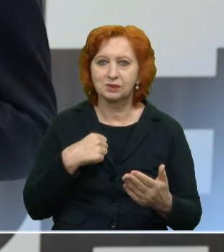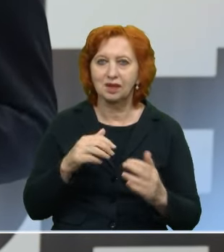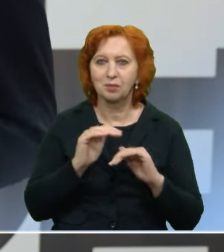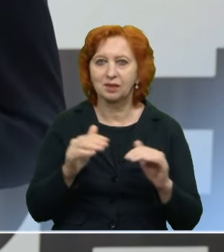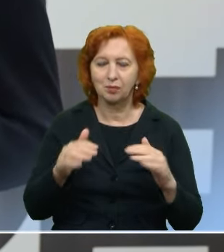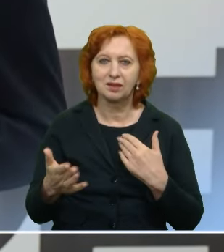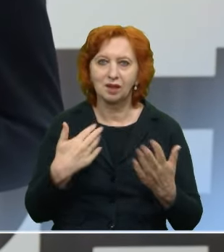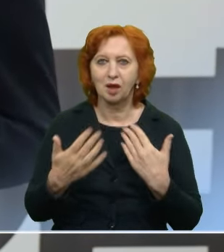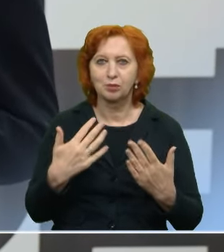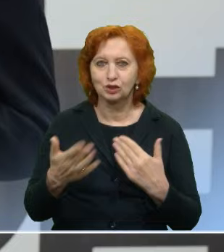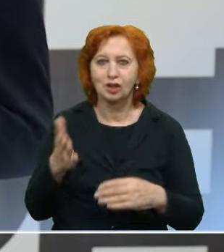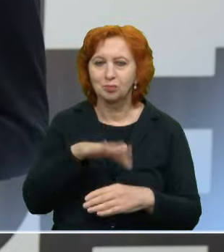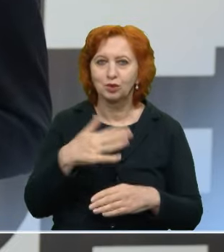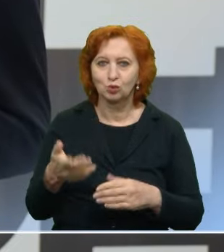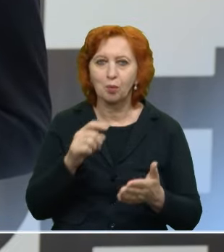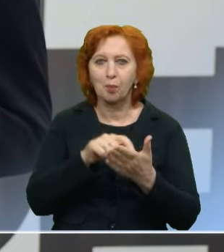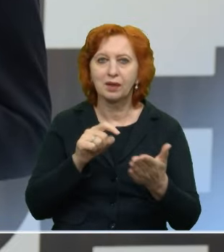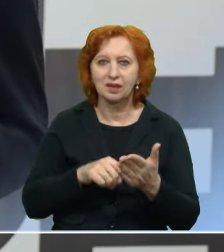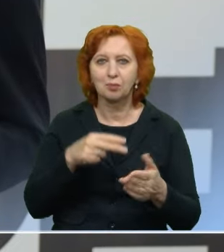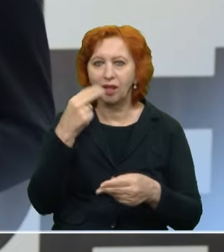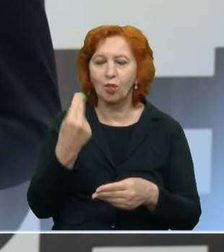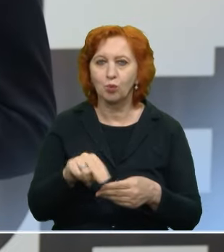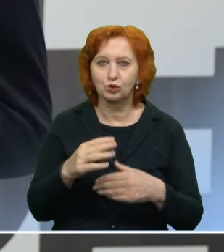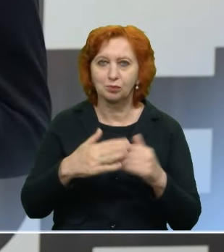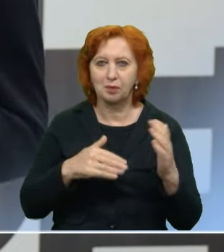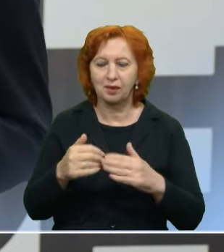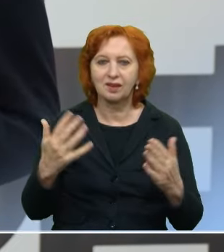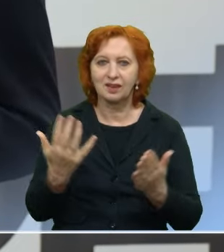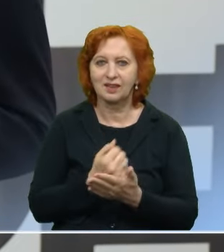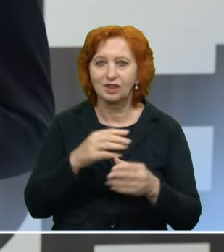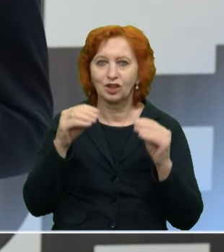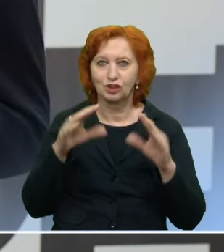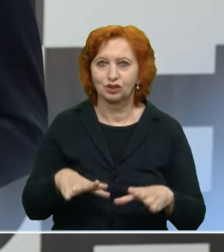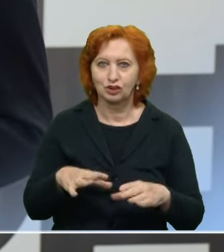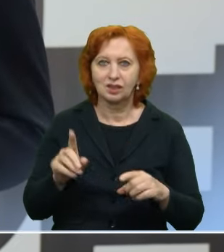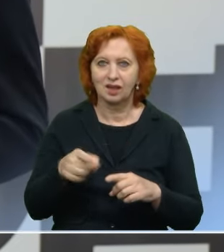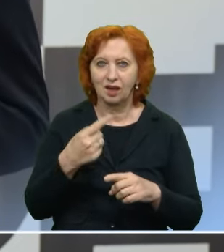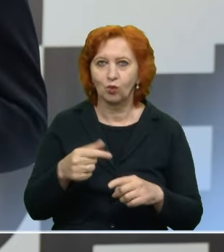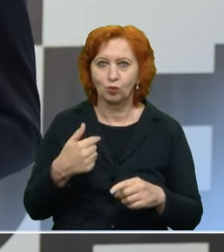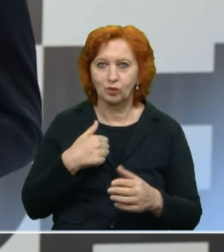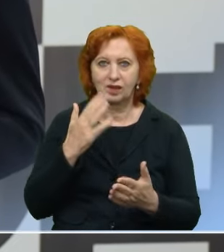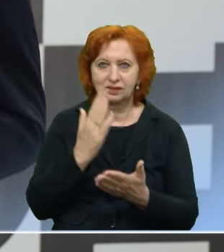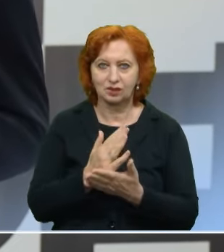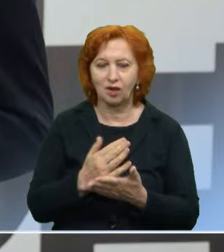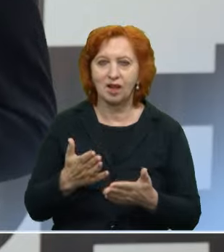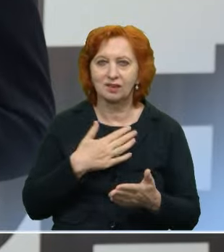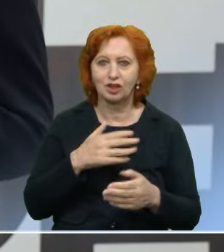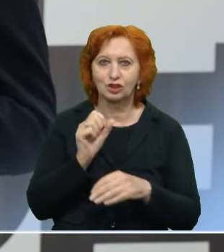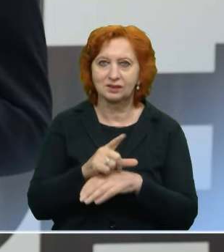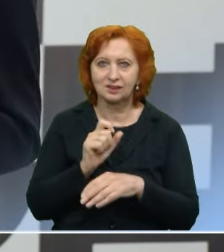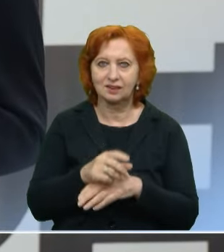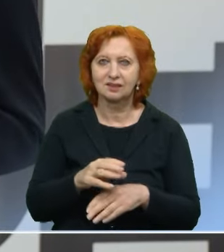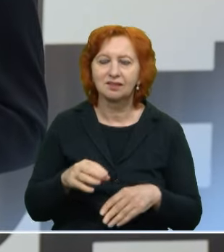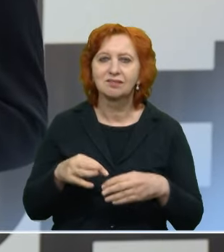между собой, познакомились, поделились лучшими практиками и нашли решение тех проблемных вопросов, которые у них существуют. Ну, а наша задача – довести